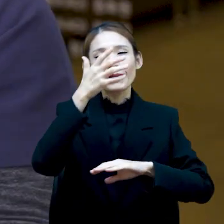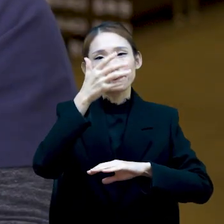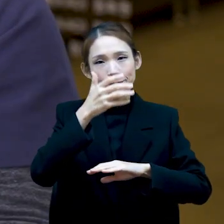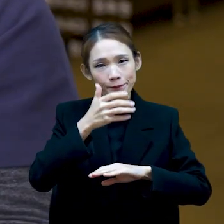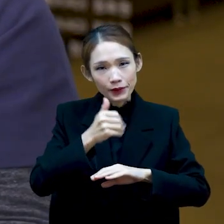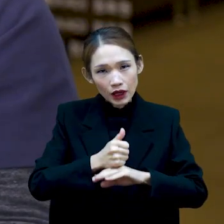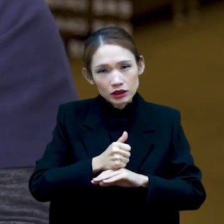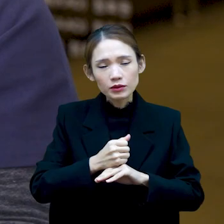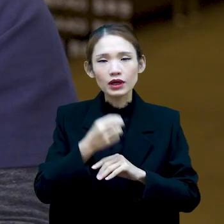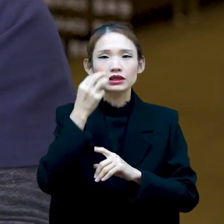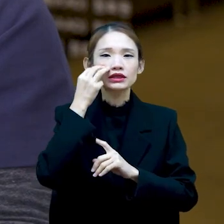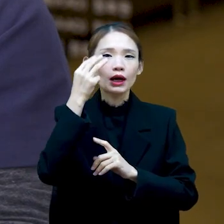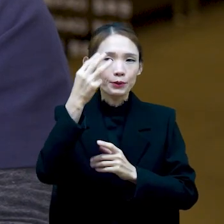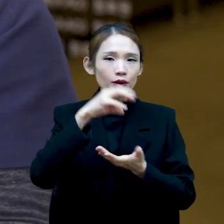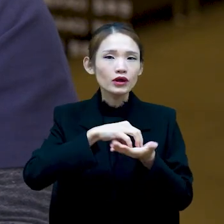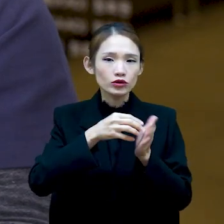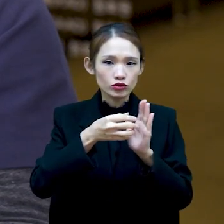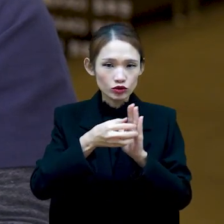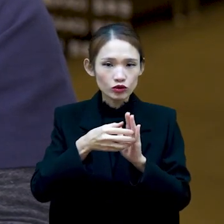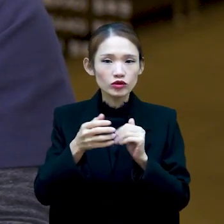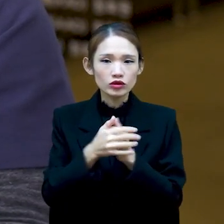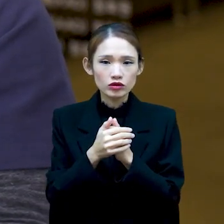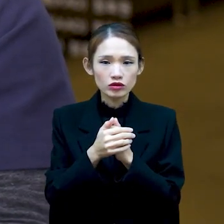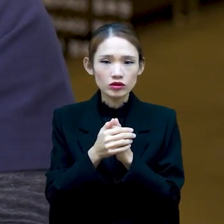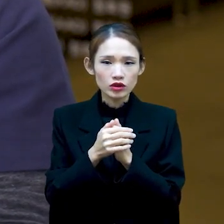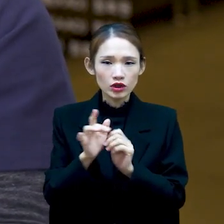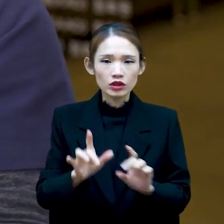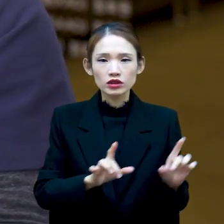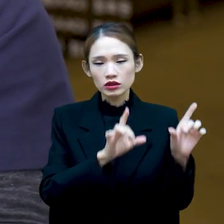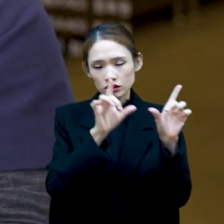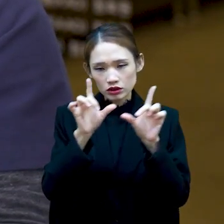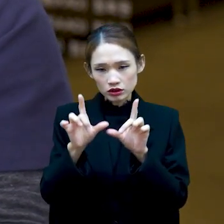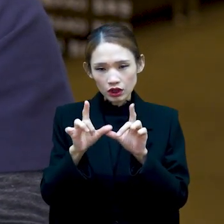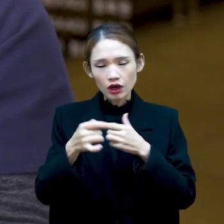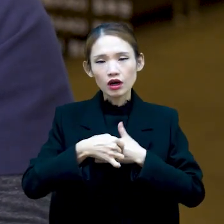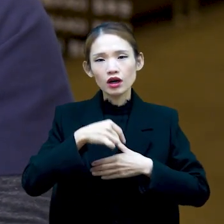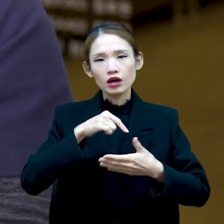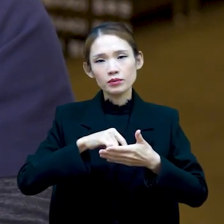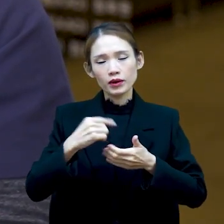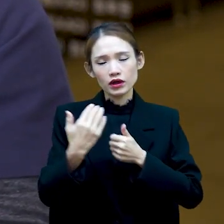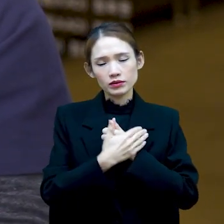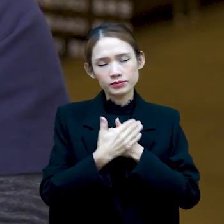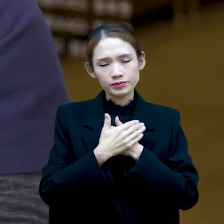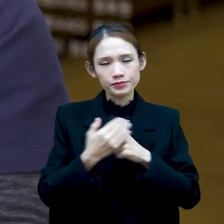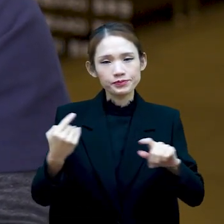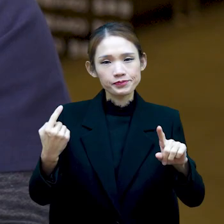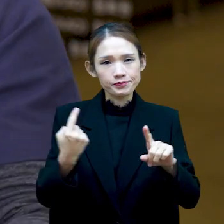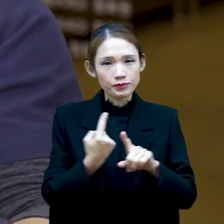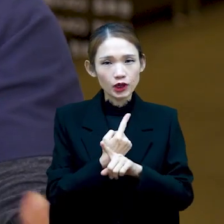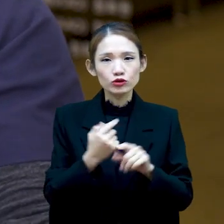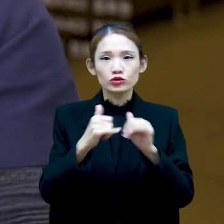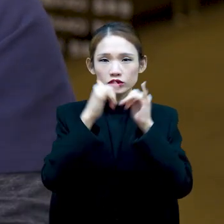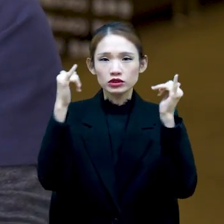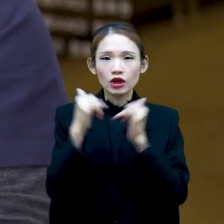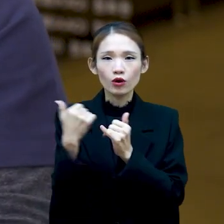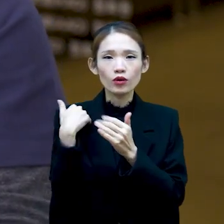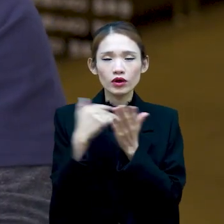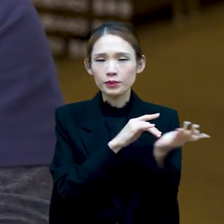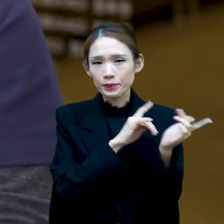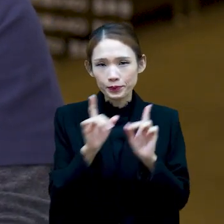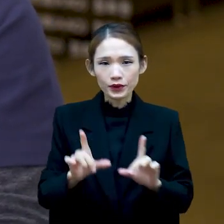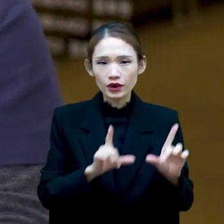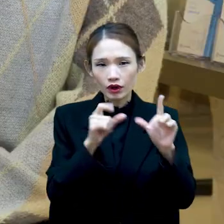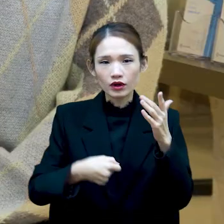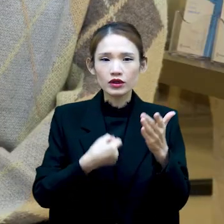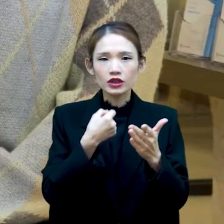지내다가 마지막에 이제 3개월 정도를 뭐 국립재활원에서 지내면서 마음을 좀 달리 먹고 사회로 돌아갈 수 있는 재활을